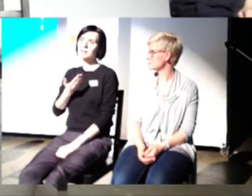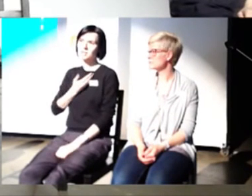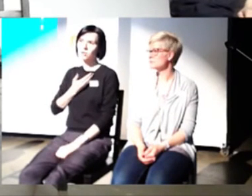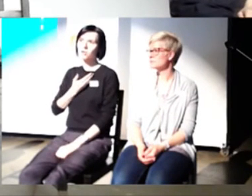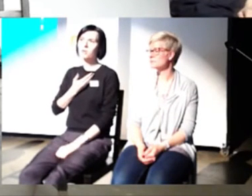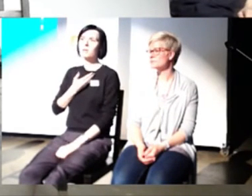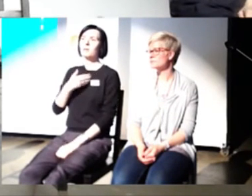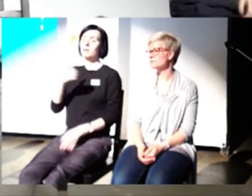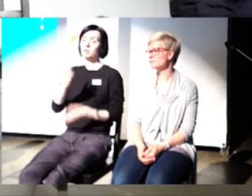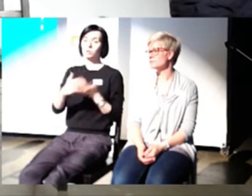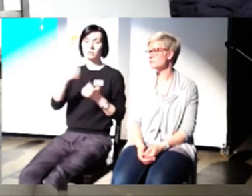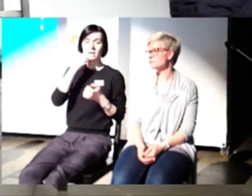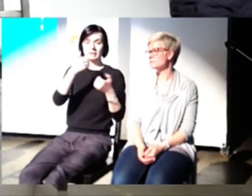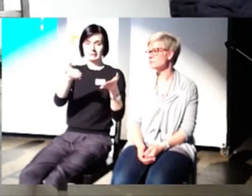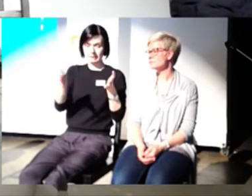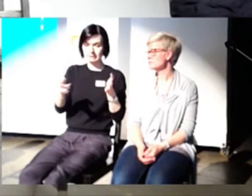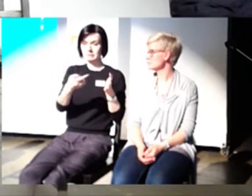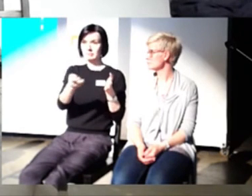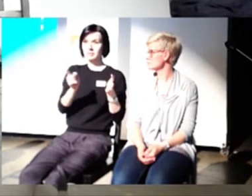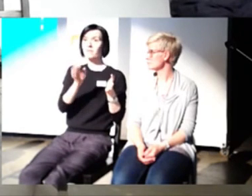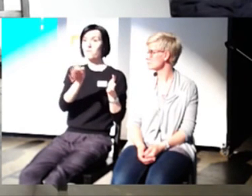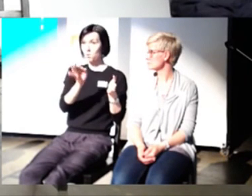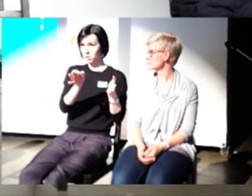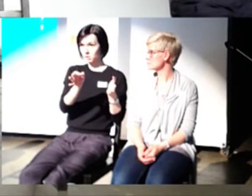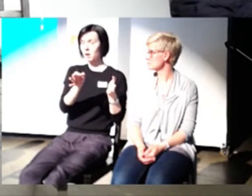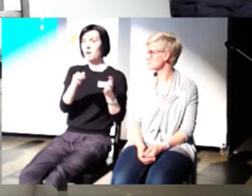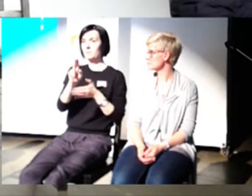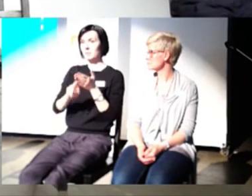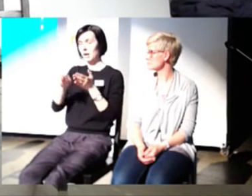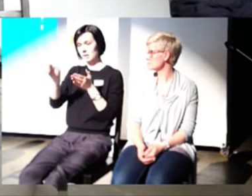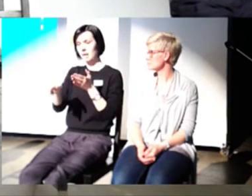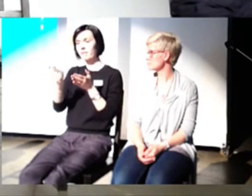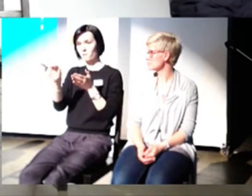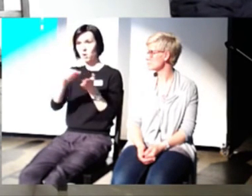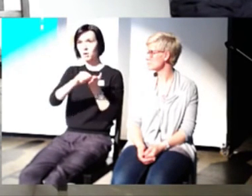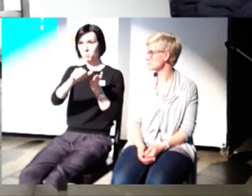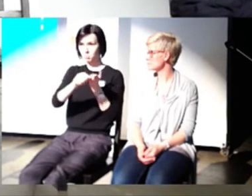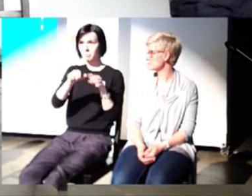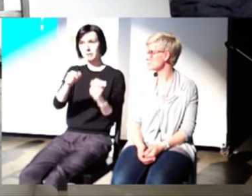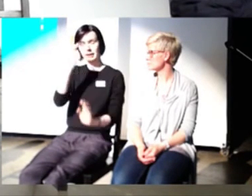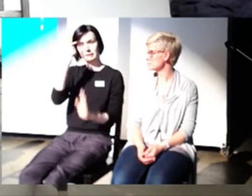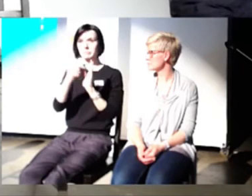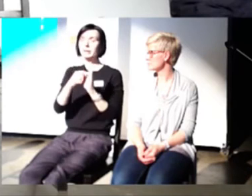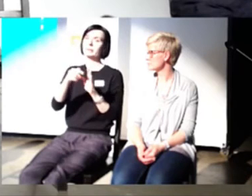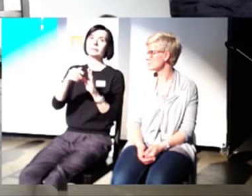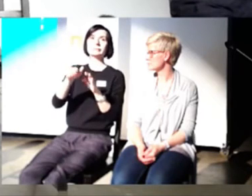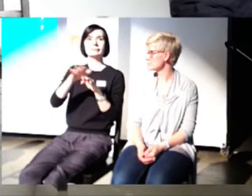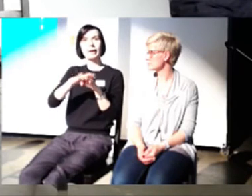on residenssejä, jotka toimii vuokraperiaatteella, pyytää pienen käyttökorvauksen 200 € per kuukausi tai